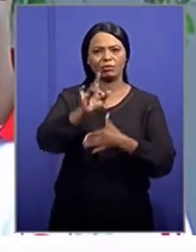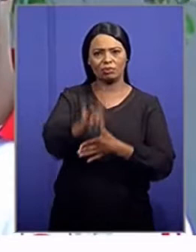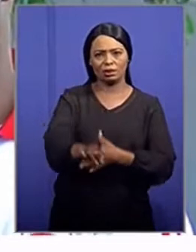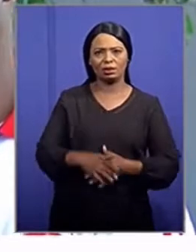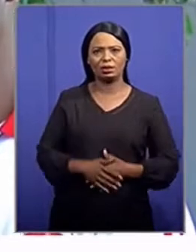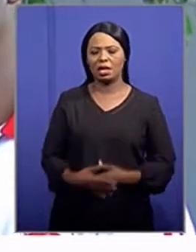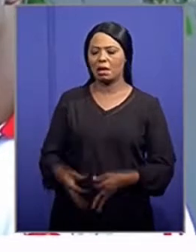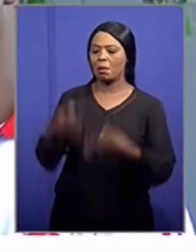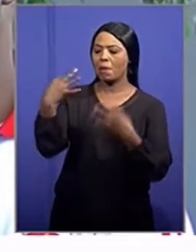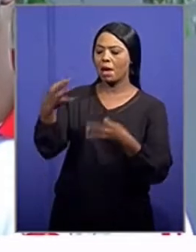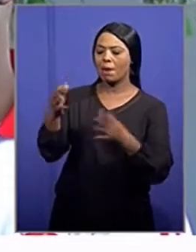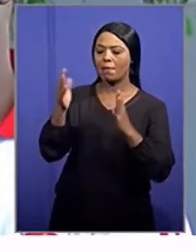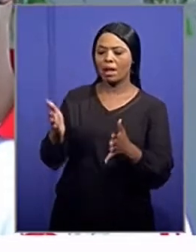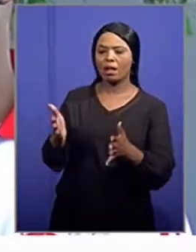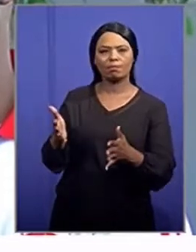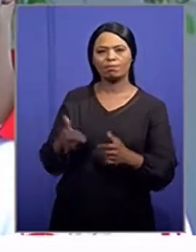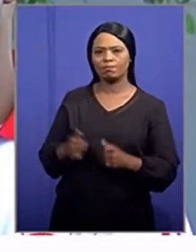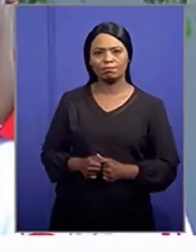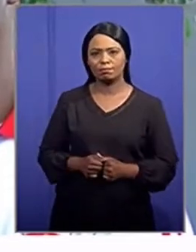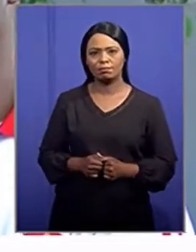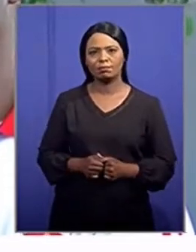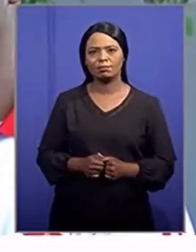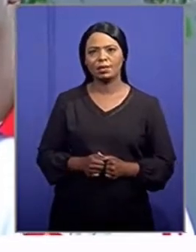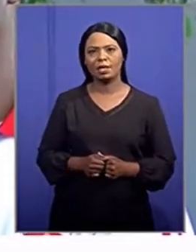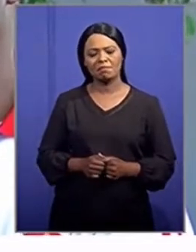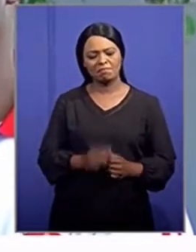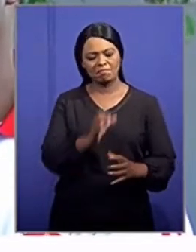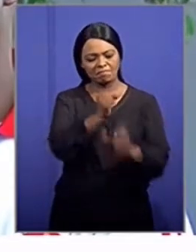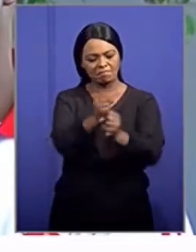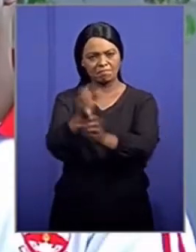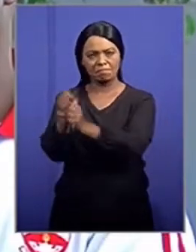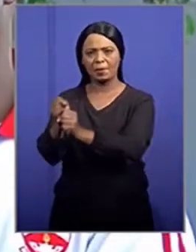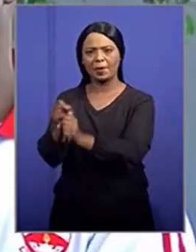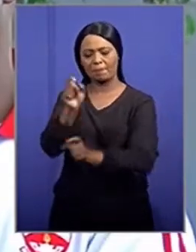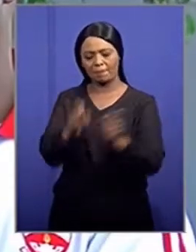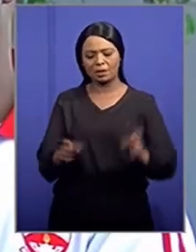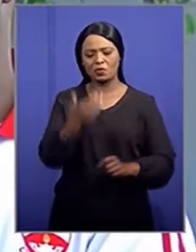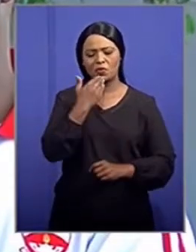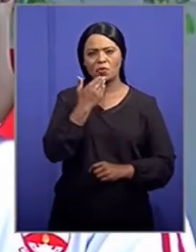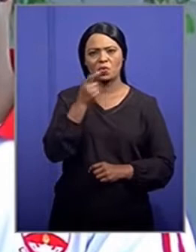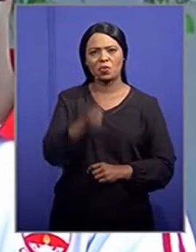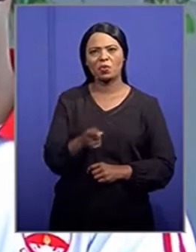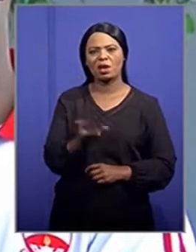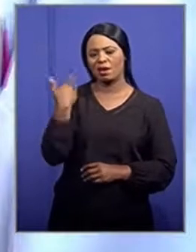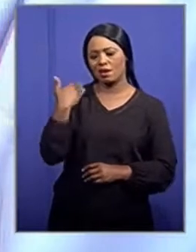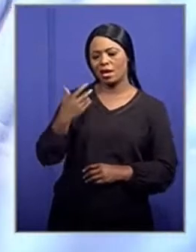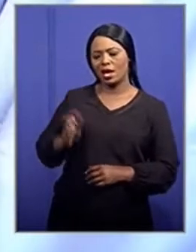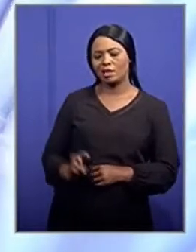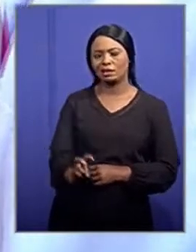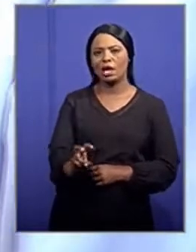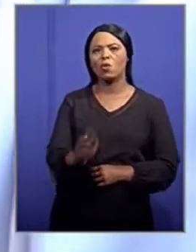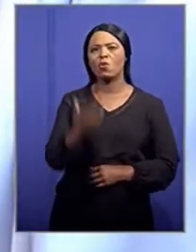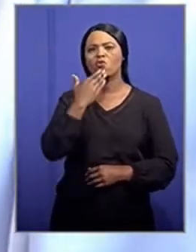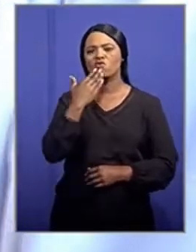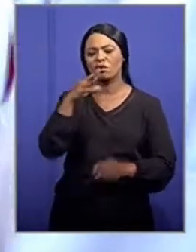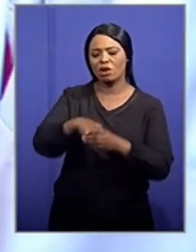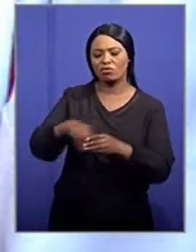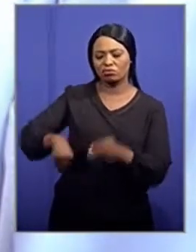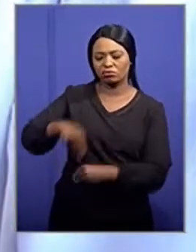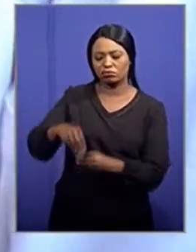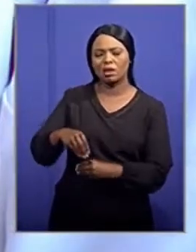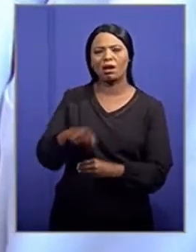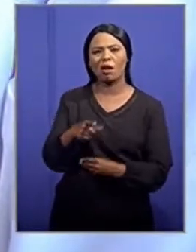paper. We must see people who were named by the SIU. Tenosa e re ga e